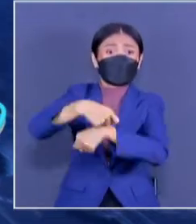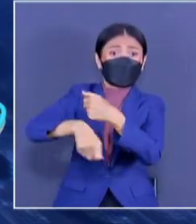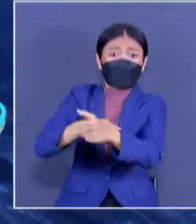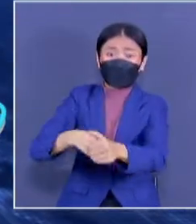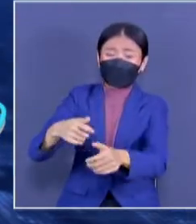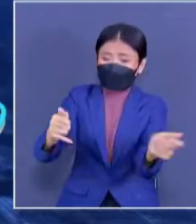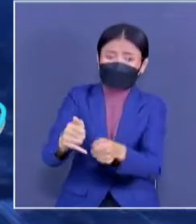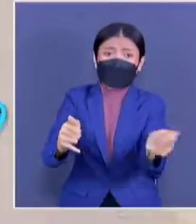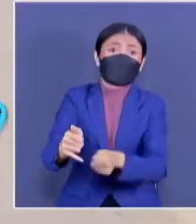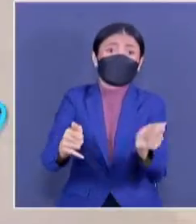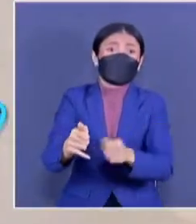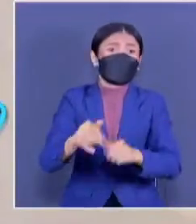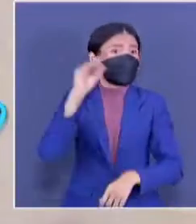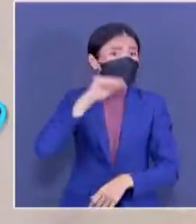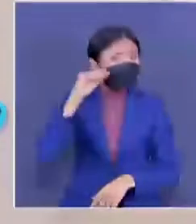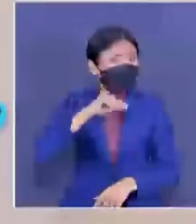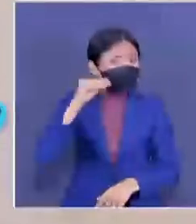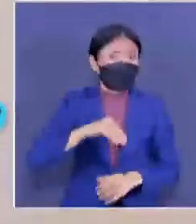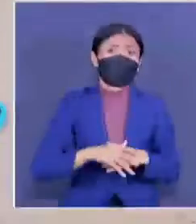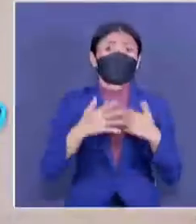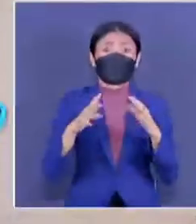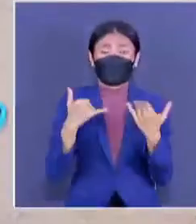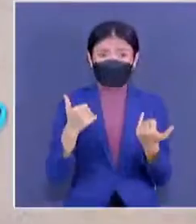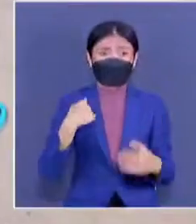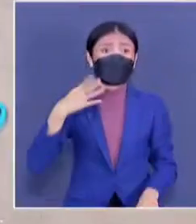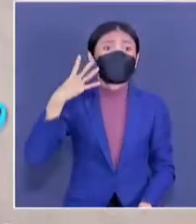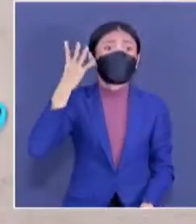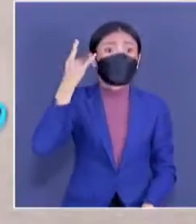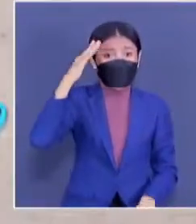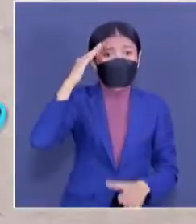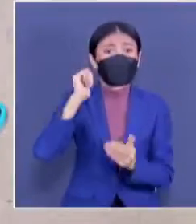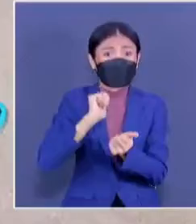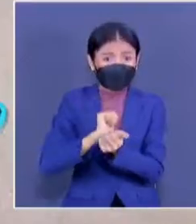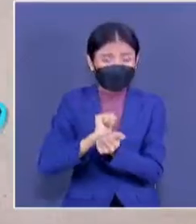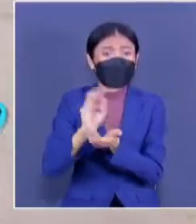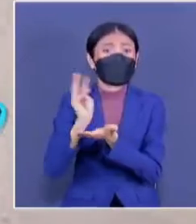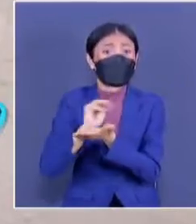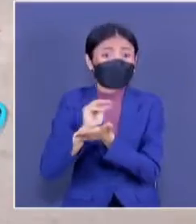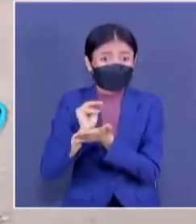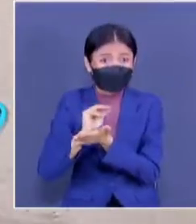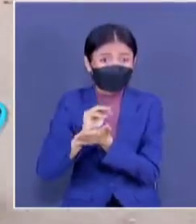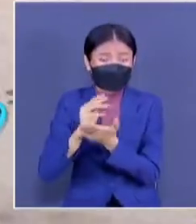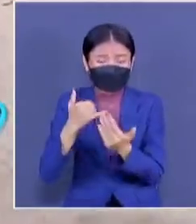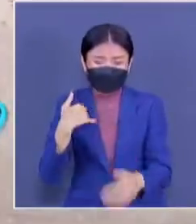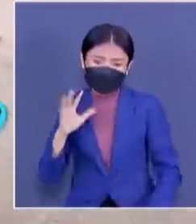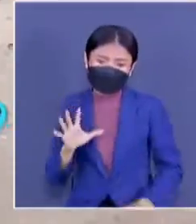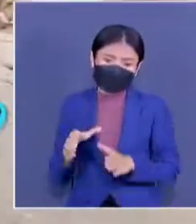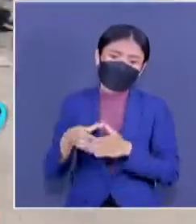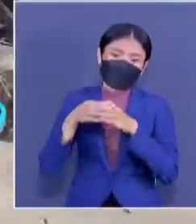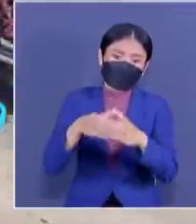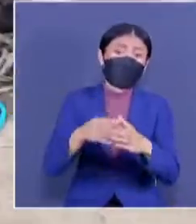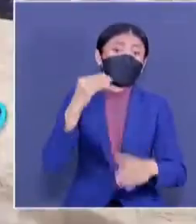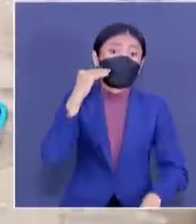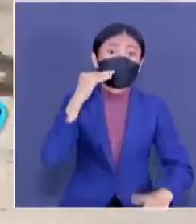บุรีค่ะพร้อมด้วยเจ้าหน้าที่ฝ่ายปกครองแล้วก็ตำรวจชุดสืบสวนสภ.หนองแคเขาไปลงพื้นที่ไปบ้านหลังเกิดเหตุ